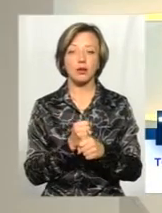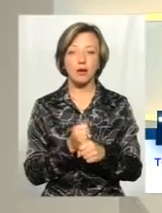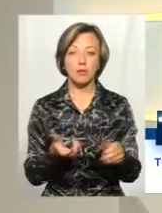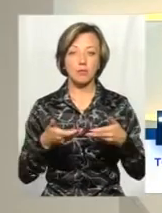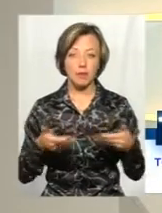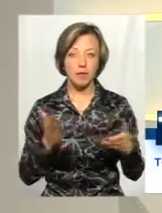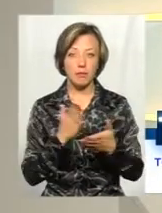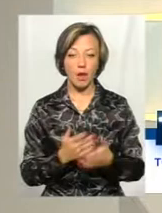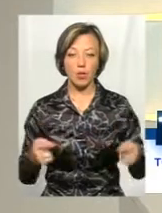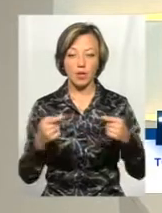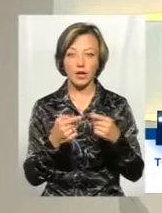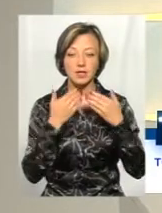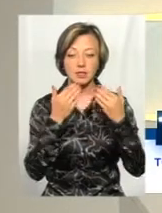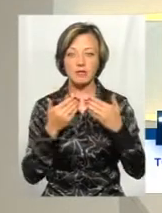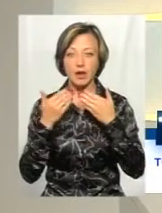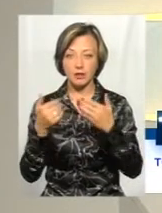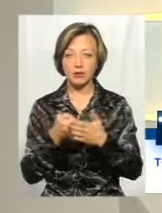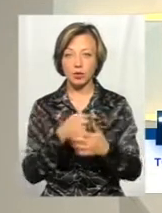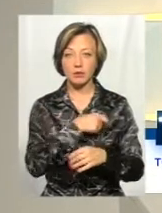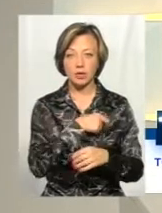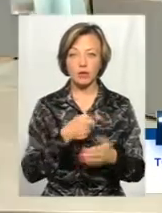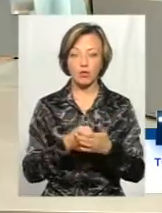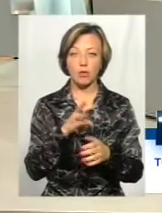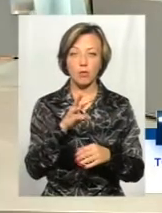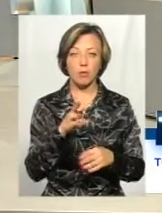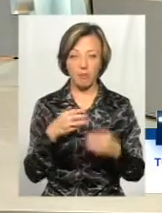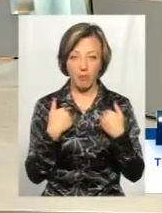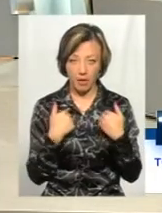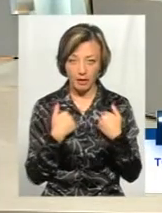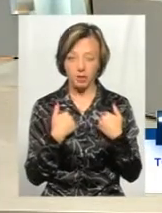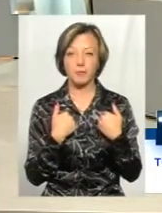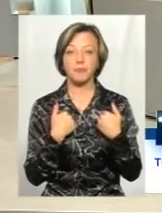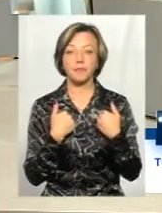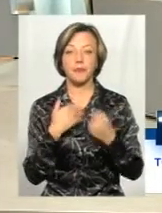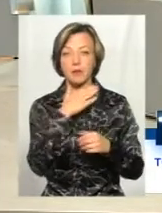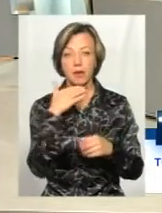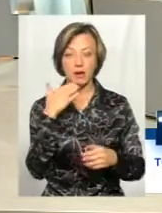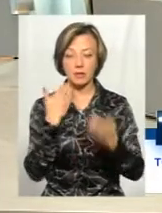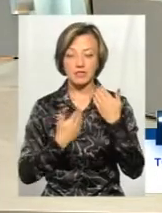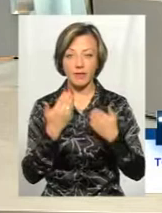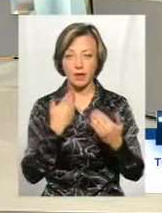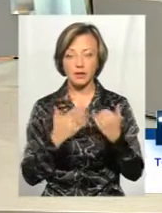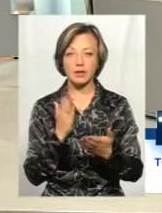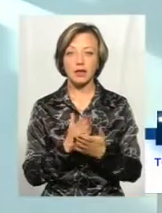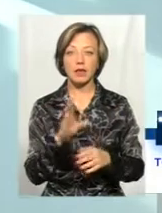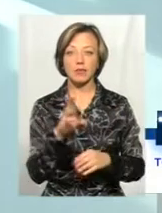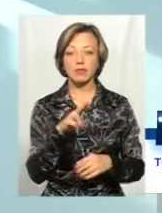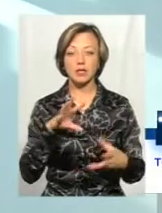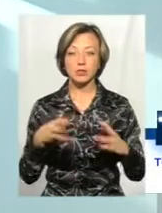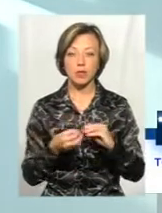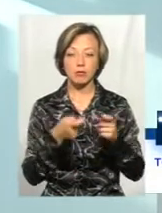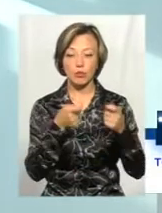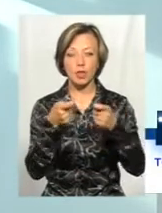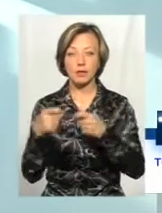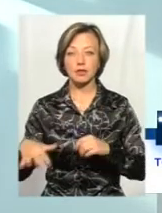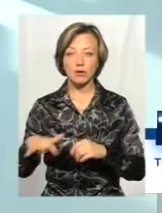Ми маємо конкретні звернення конкретно до депутата, до мене в даному випадку. Маю багато звернень вже за результатами поїздок